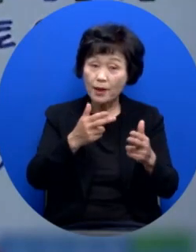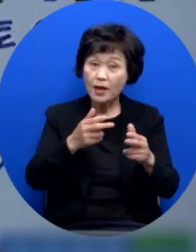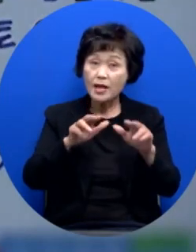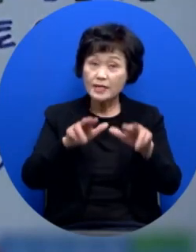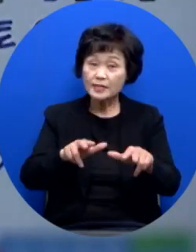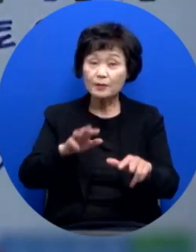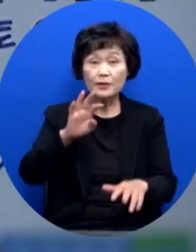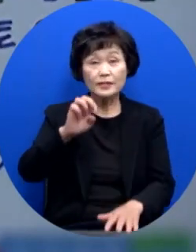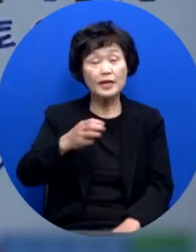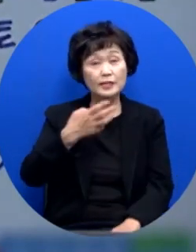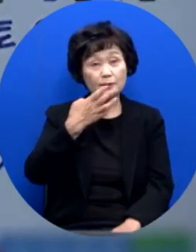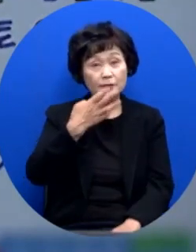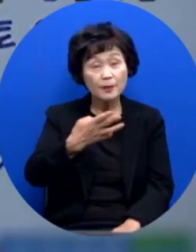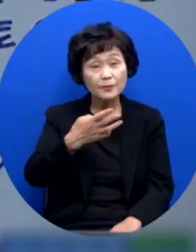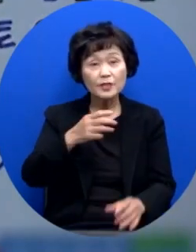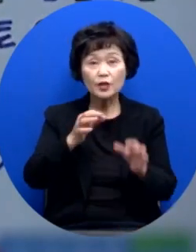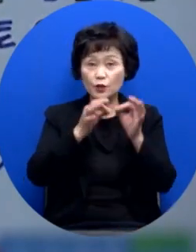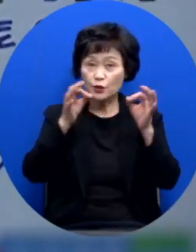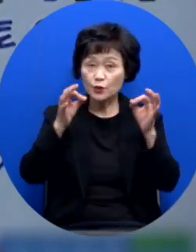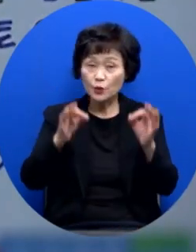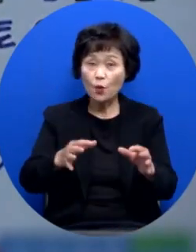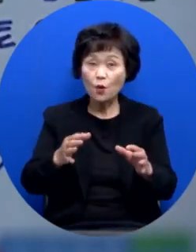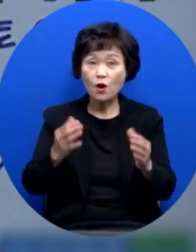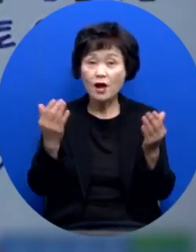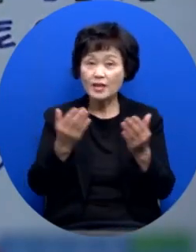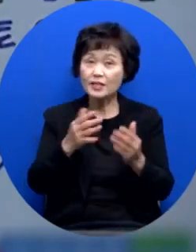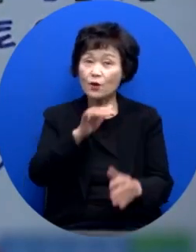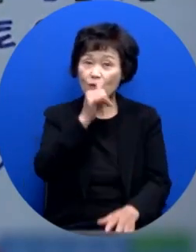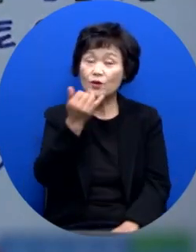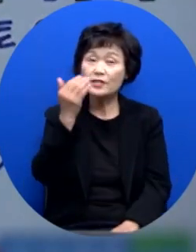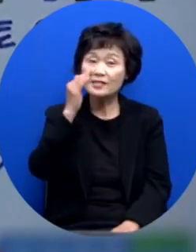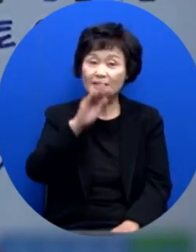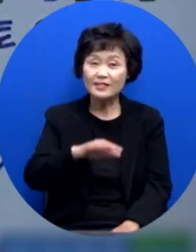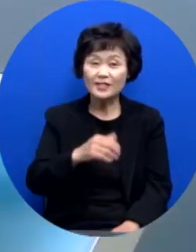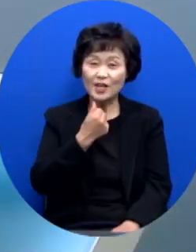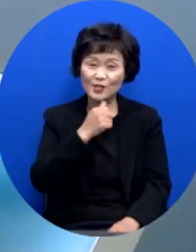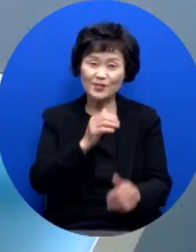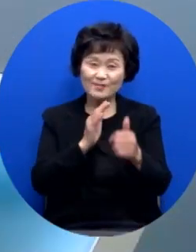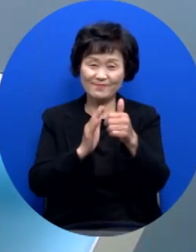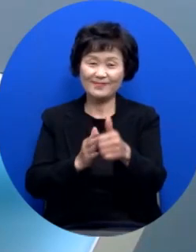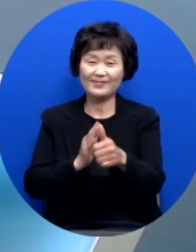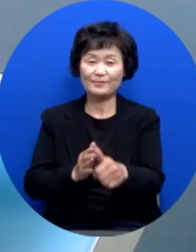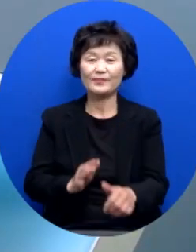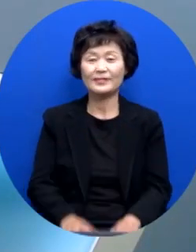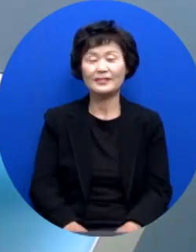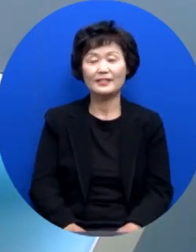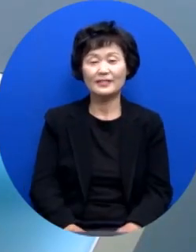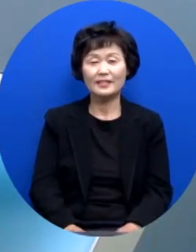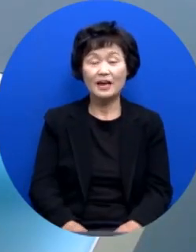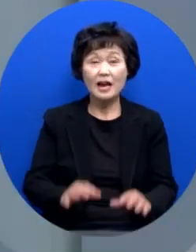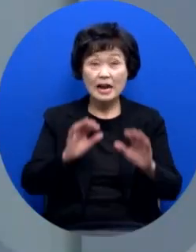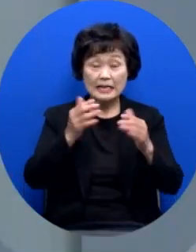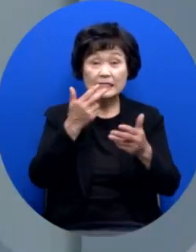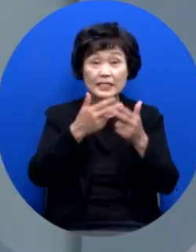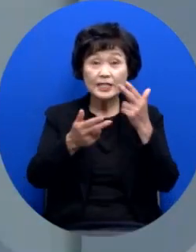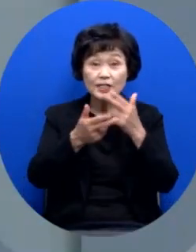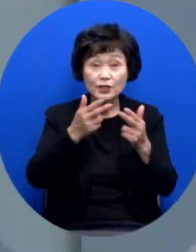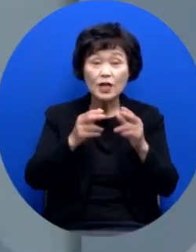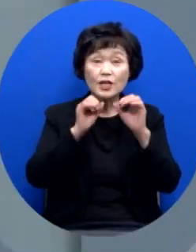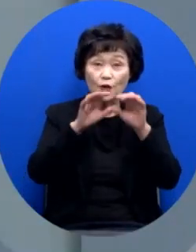시간 동안 사역을 해오셨네요. 목포지회 소개를 간략하게 부탁드리겠습니다. 네, 어린이